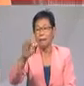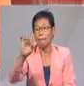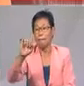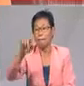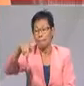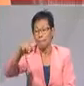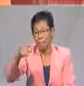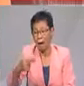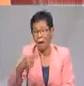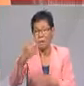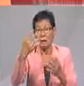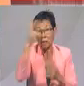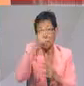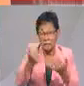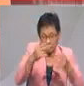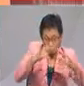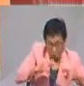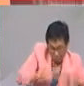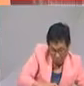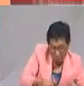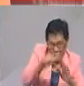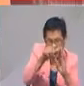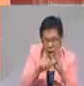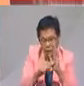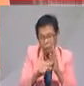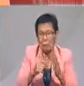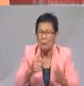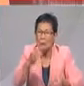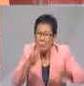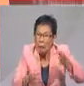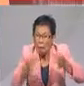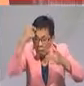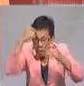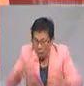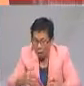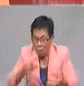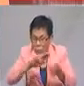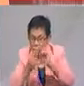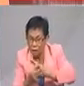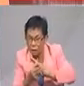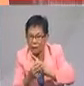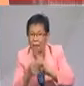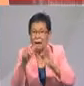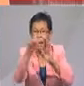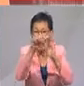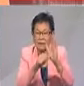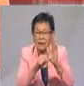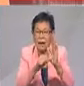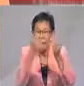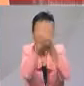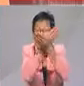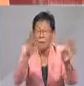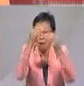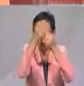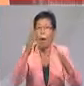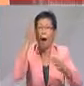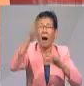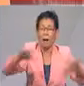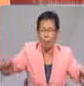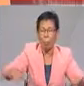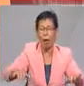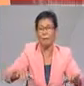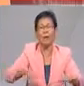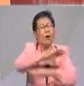mengkaji keperluan akta berkenaan dan jika dapat dimuktamadkan penggubalan Akta Kebebasan Maklumat itu akan dilaksanakan